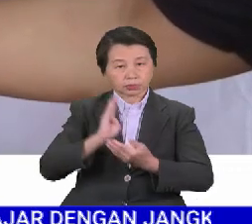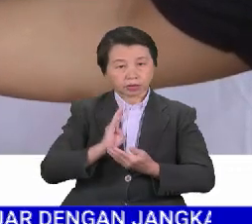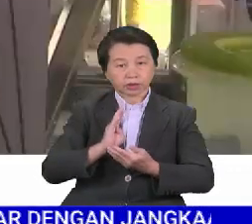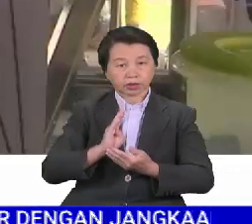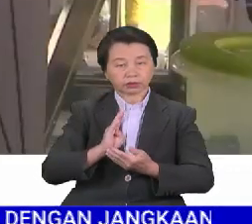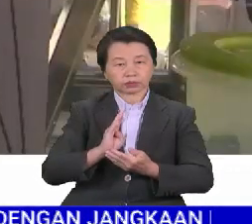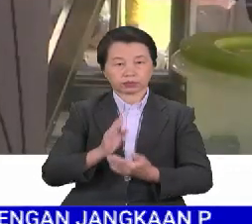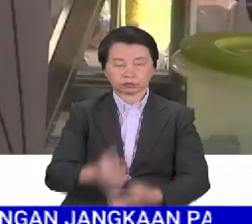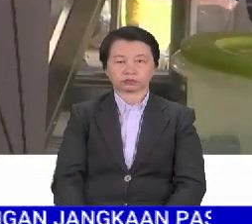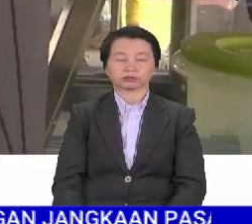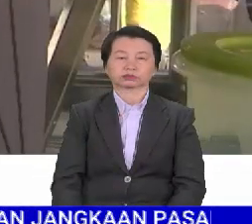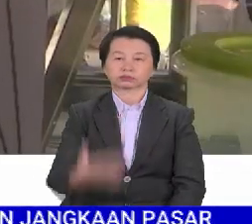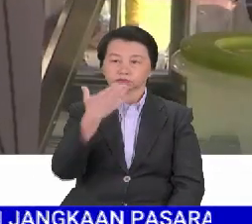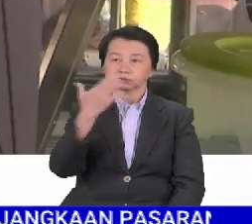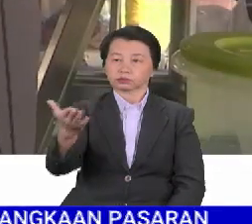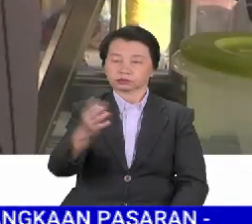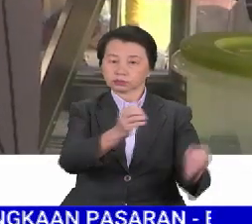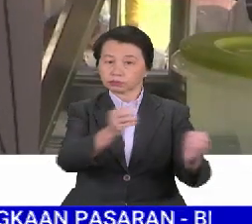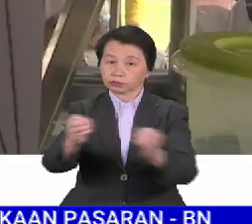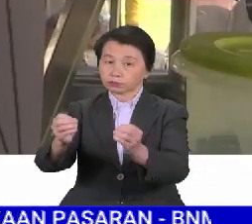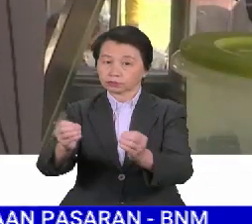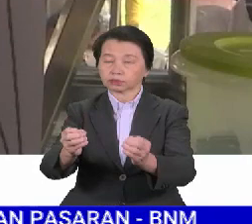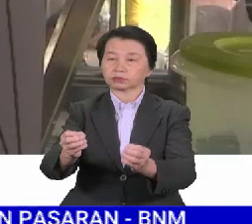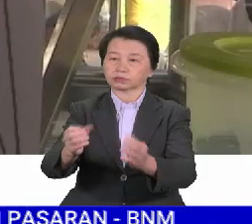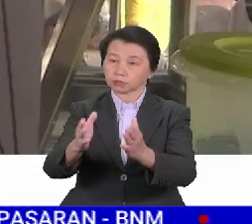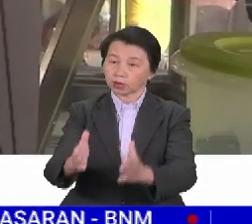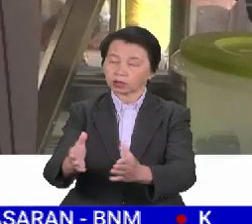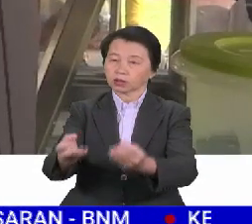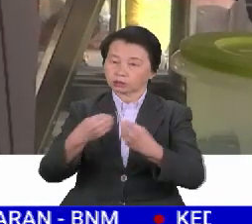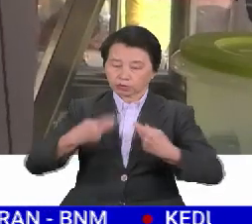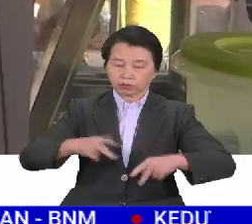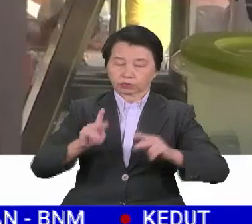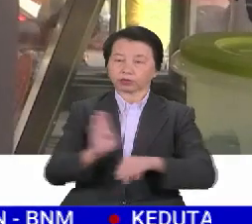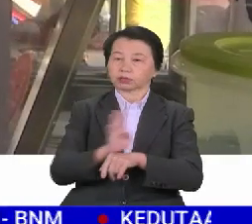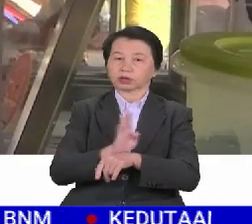yang ada lah. Terima kasih kepada penganjur kerana memberi peluang kami peniaga